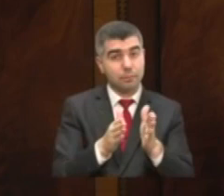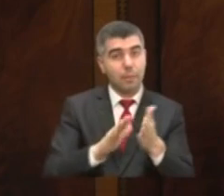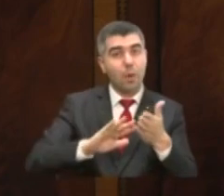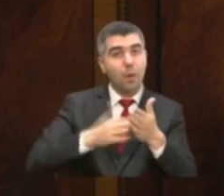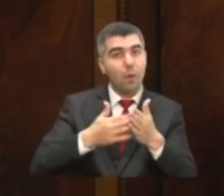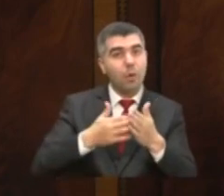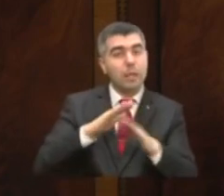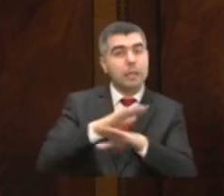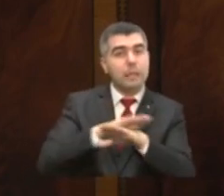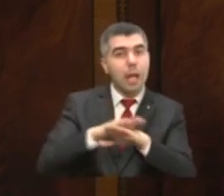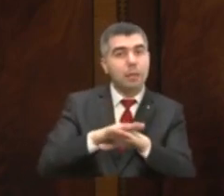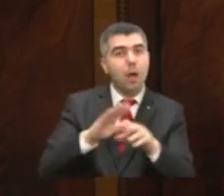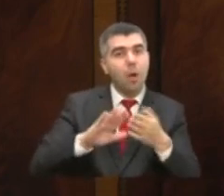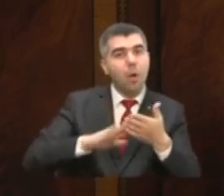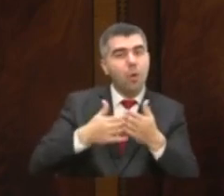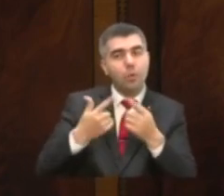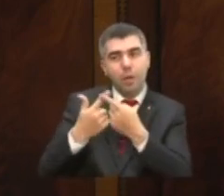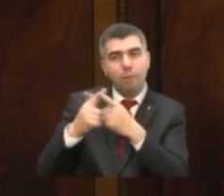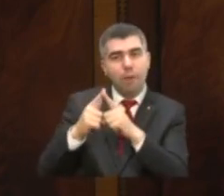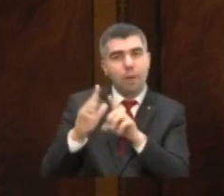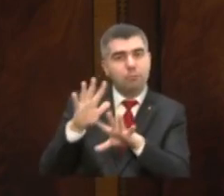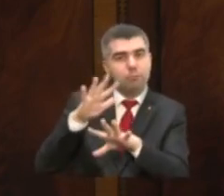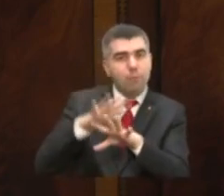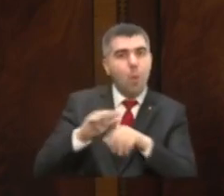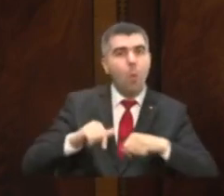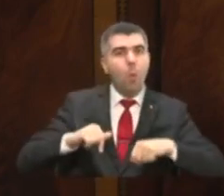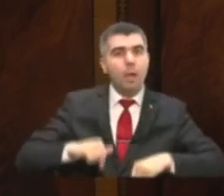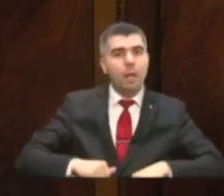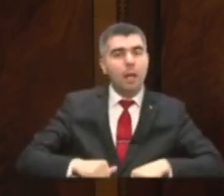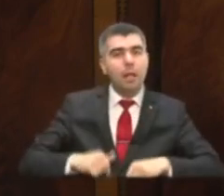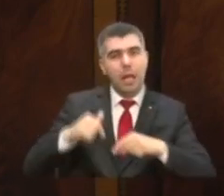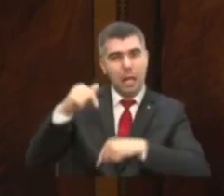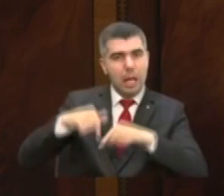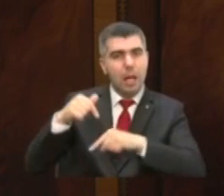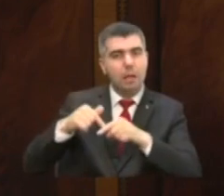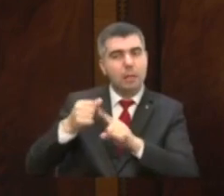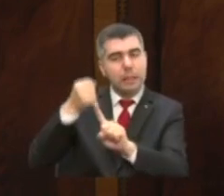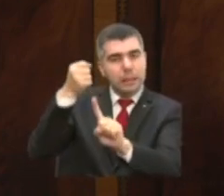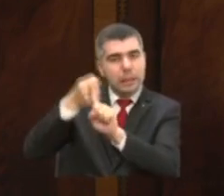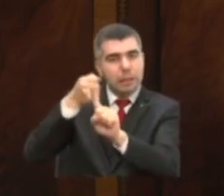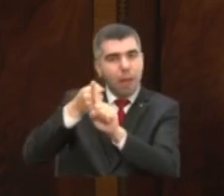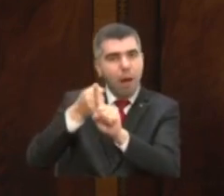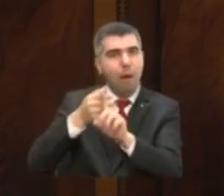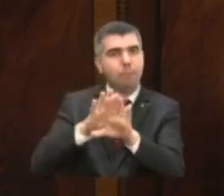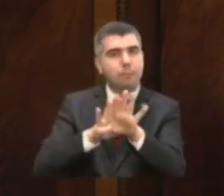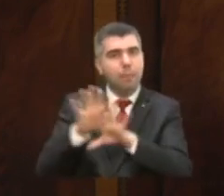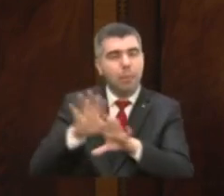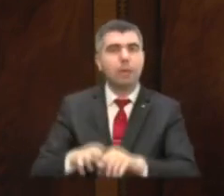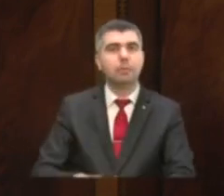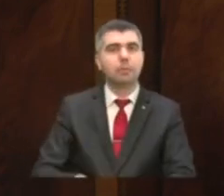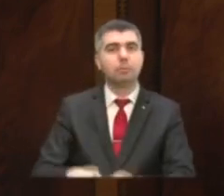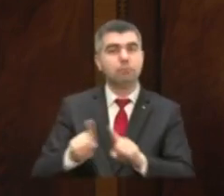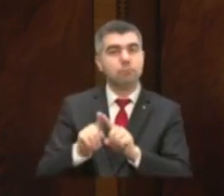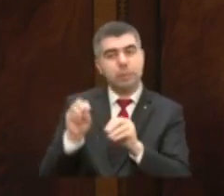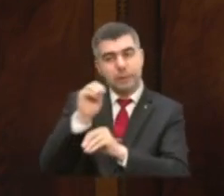هذه السياسة الوطنية، كل قطاع من القطاعات المعنية بها تنكب طبيعة الحال على وضع